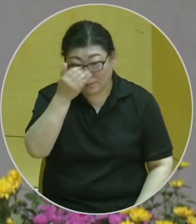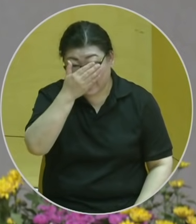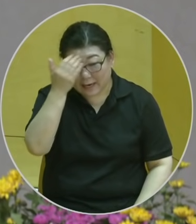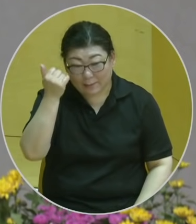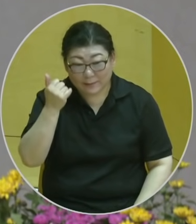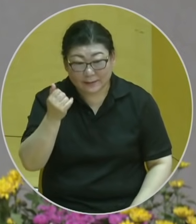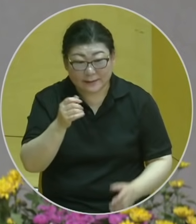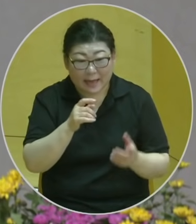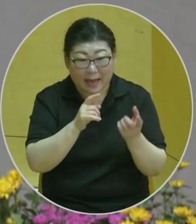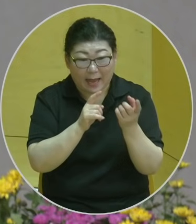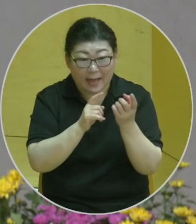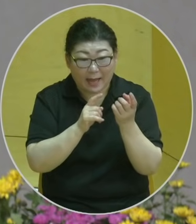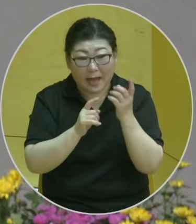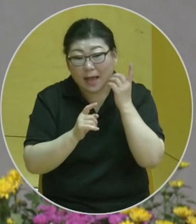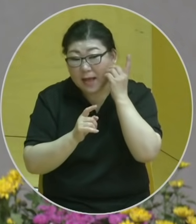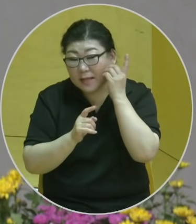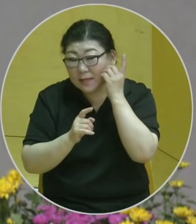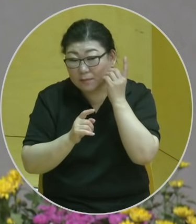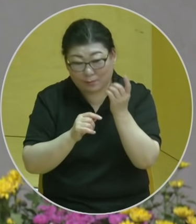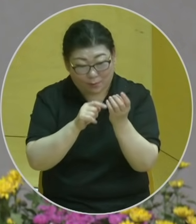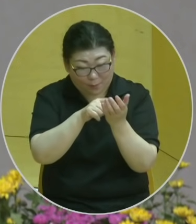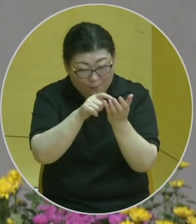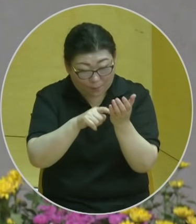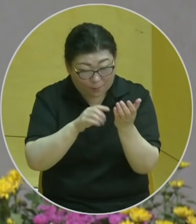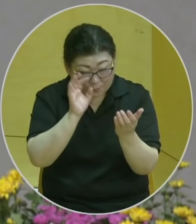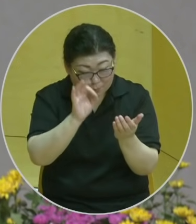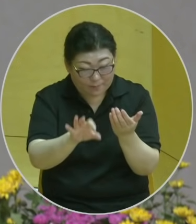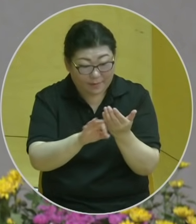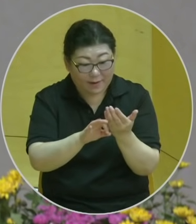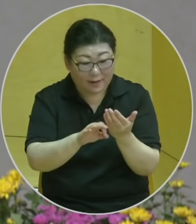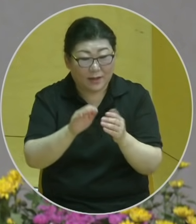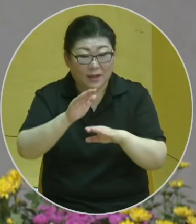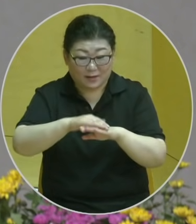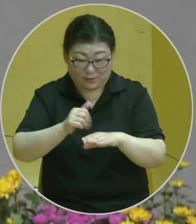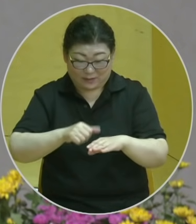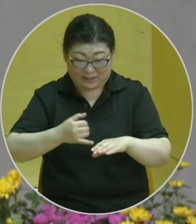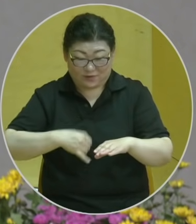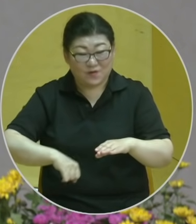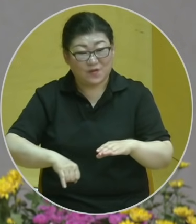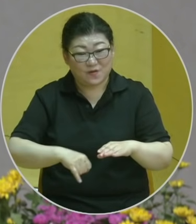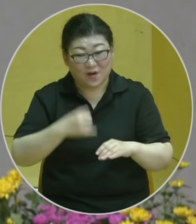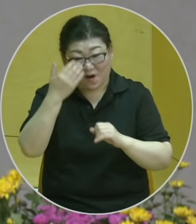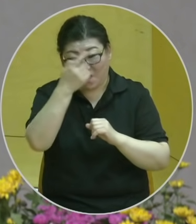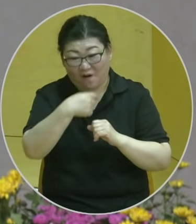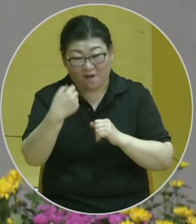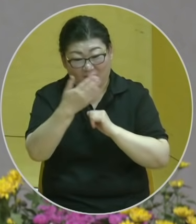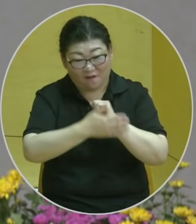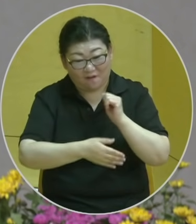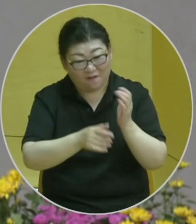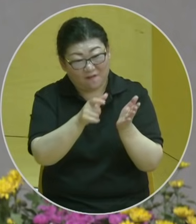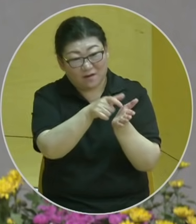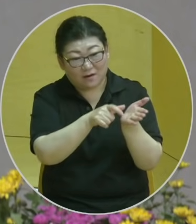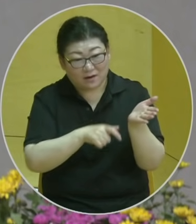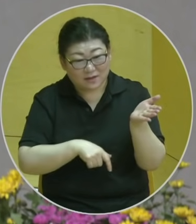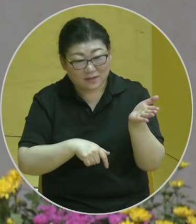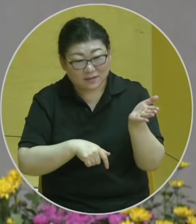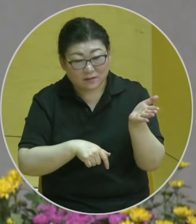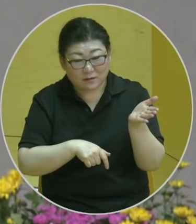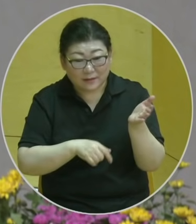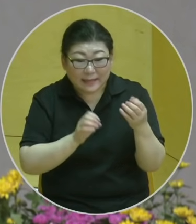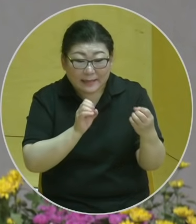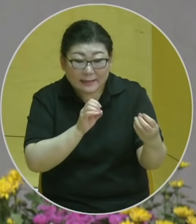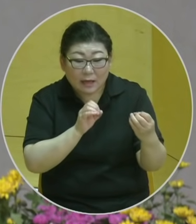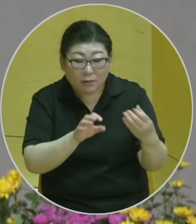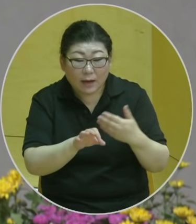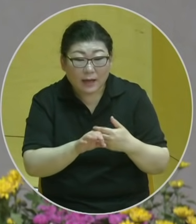핸드폰 보면 거의 다 손자, 손녀 사진들이 다 들어가 있더라고요. 그래서 조금만 이야기하면 조금만 지나면 그